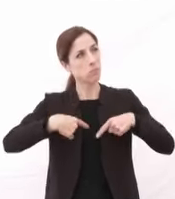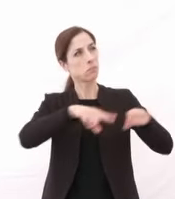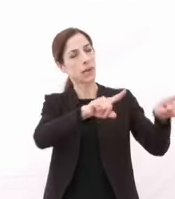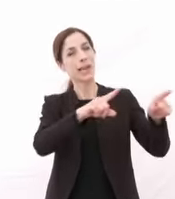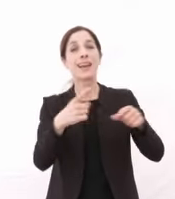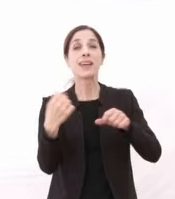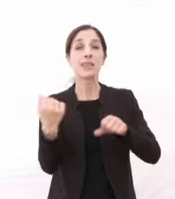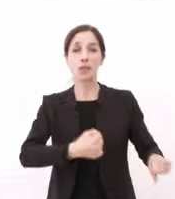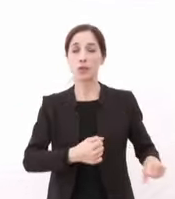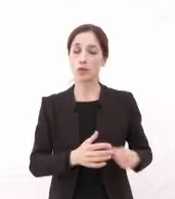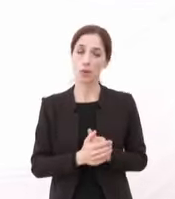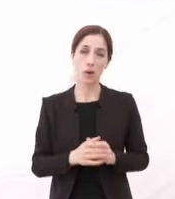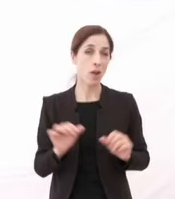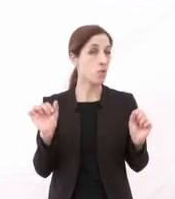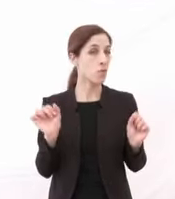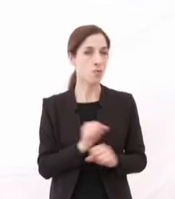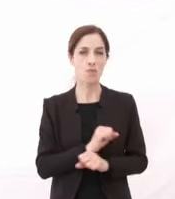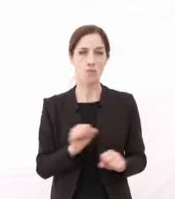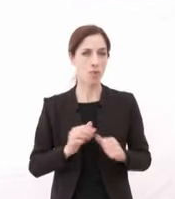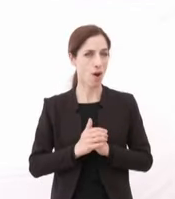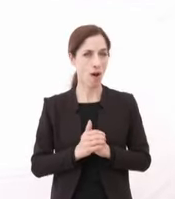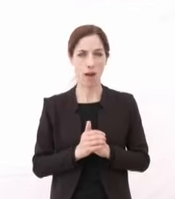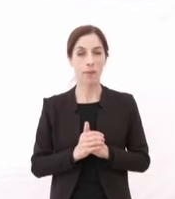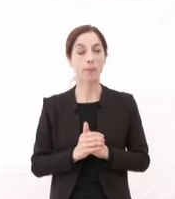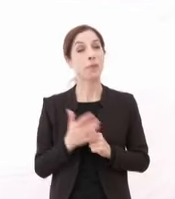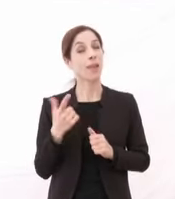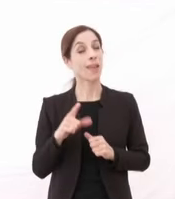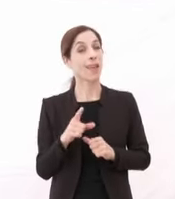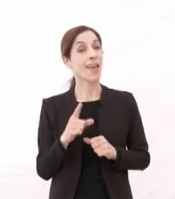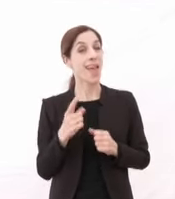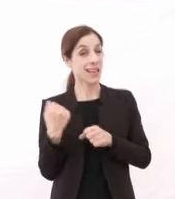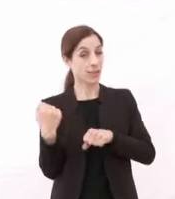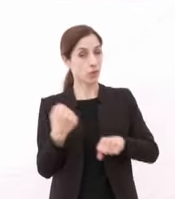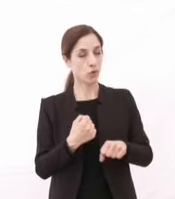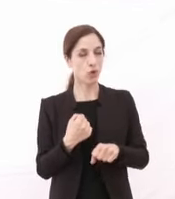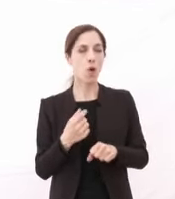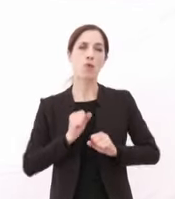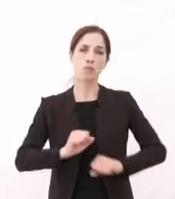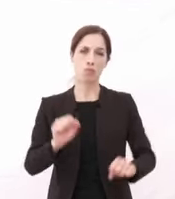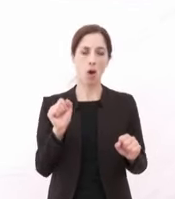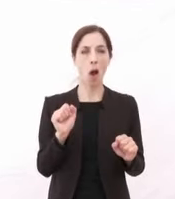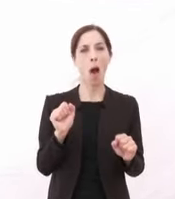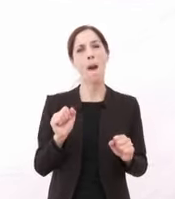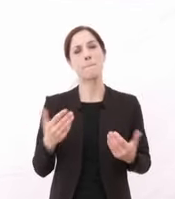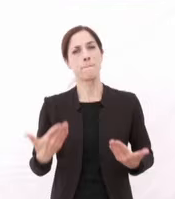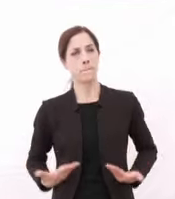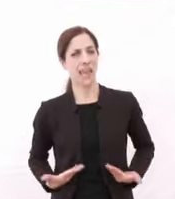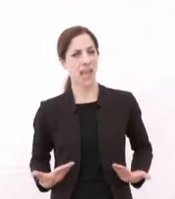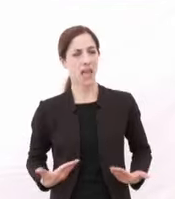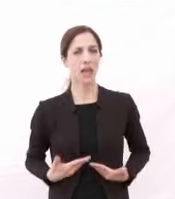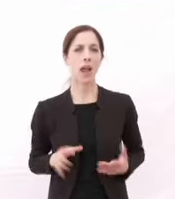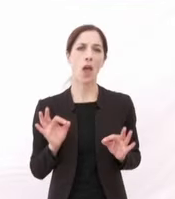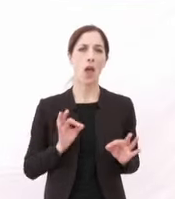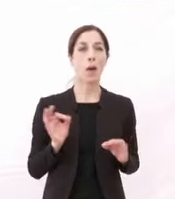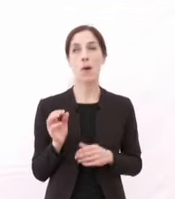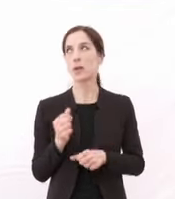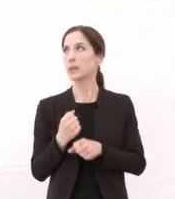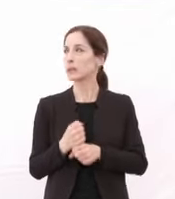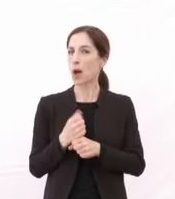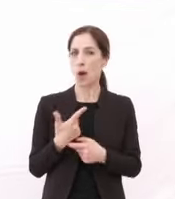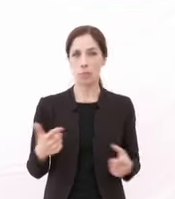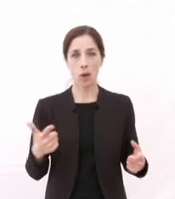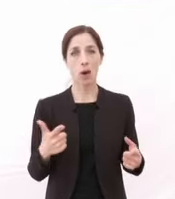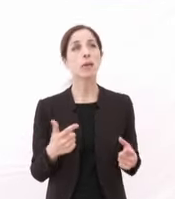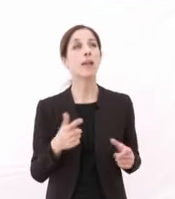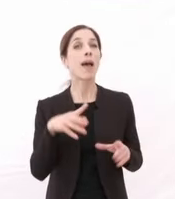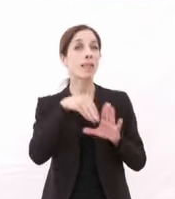istituzioni, a volte pigre e indolenti, sono fatte di uomini che possono commettere errori, più o